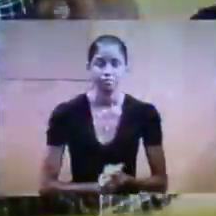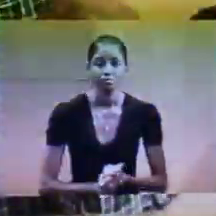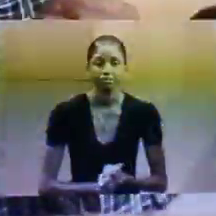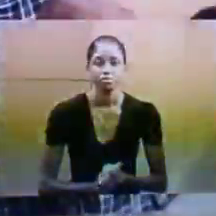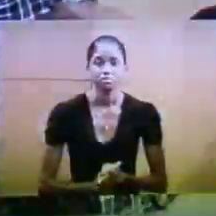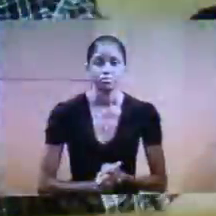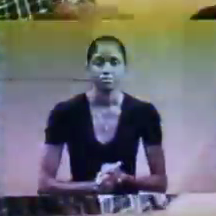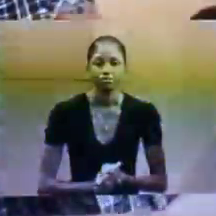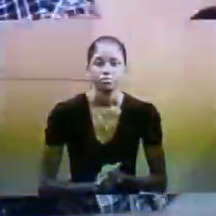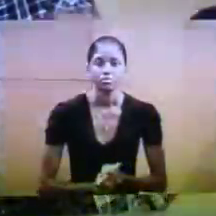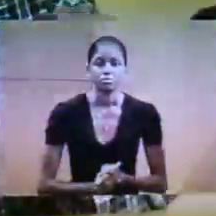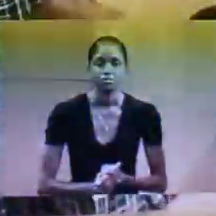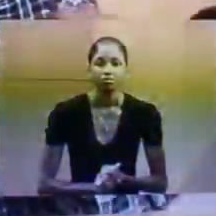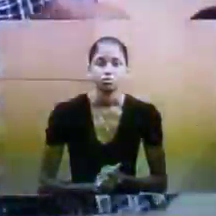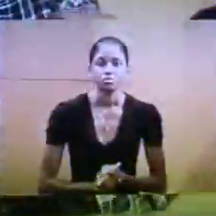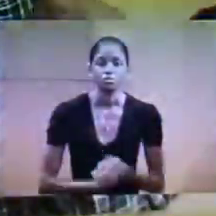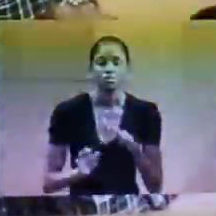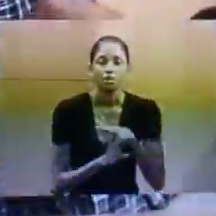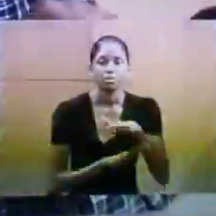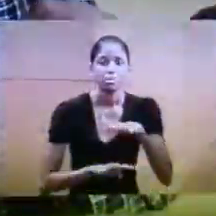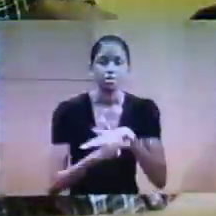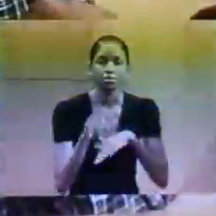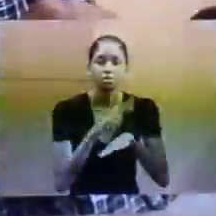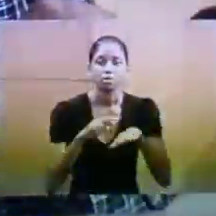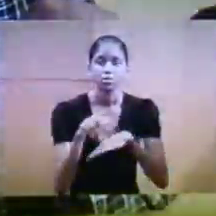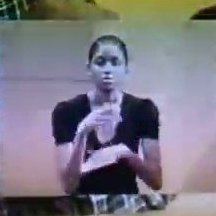a à fixer ici en délibération,